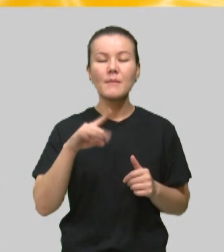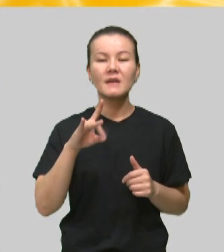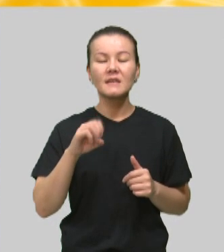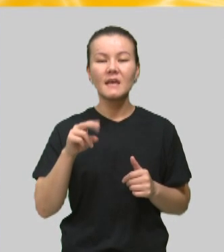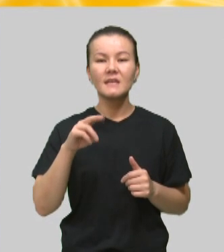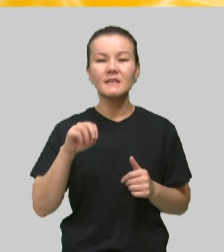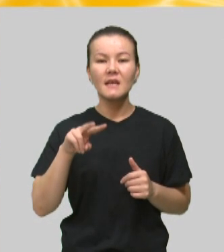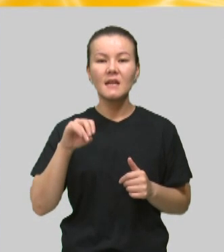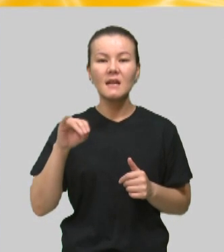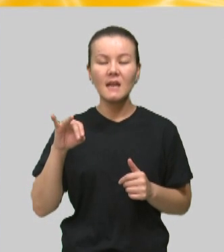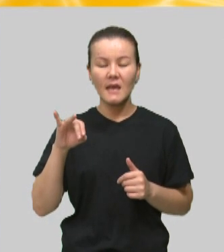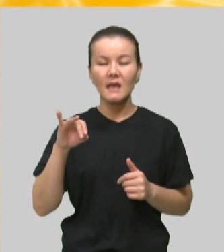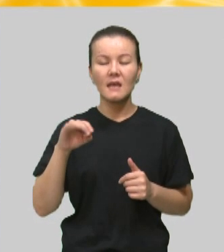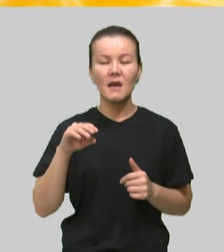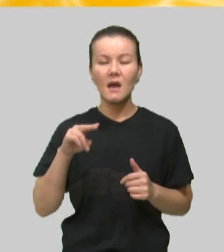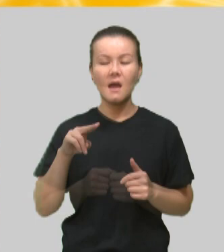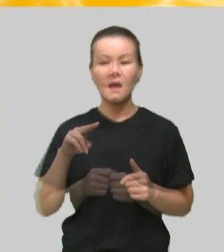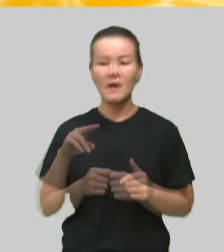определением.